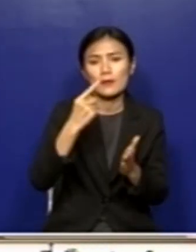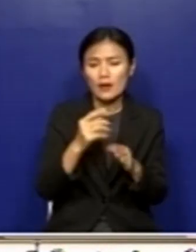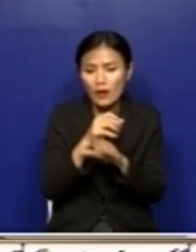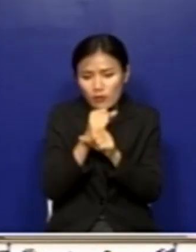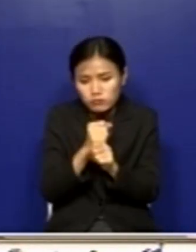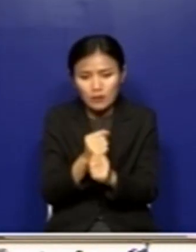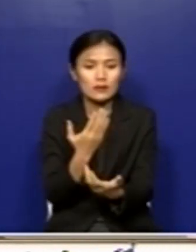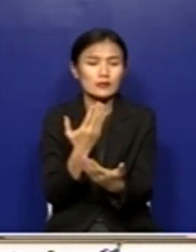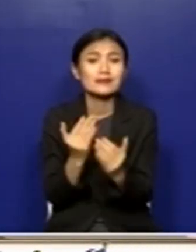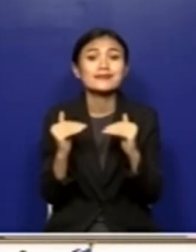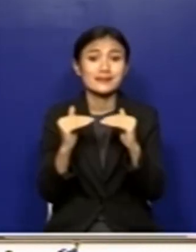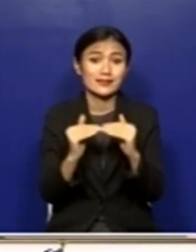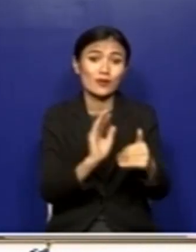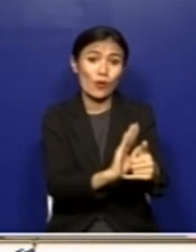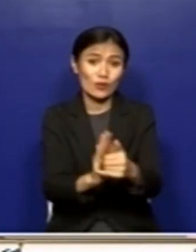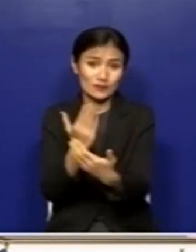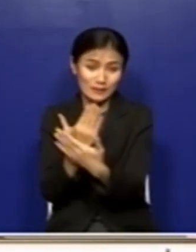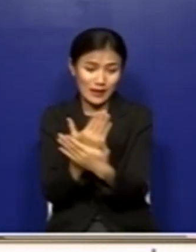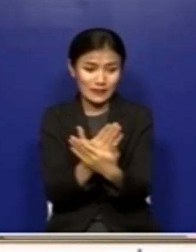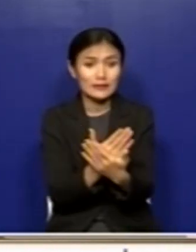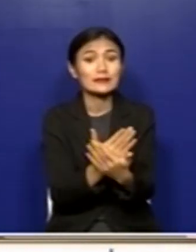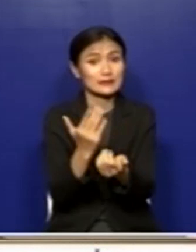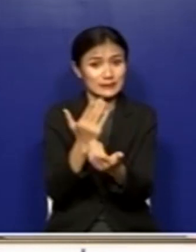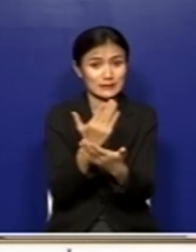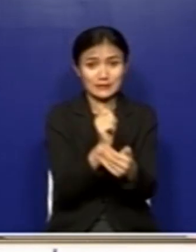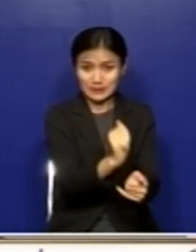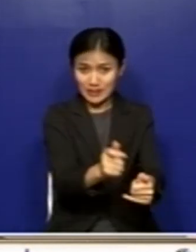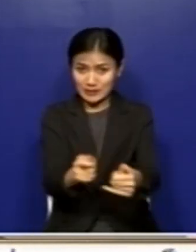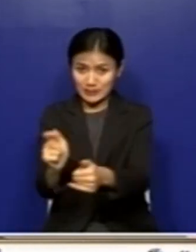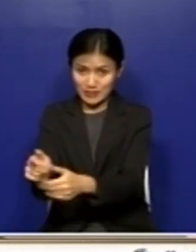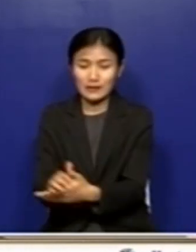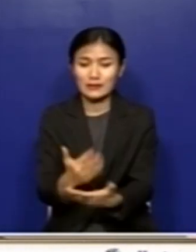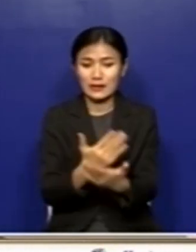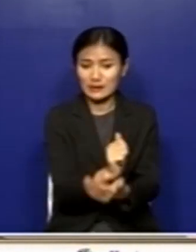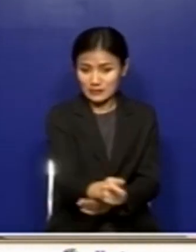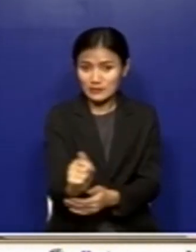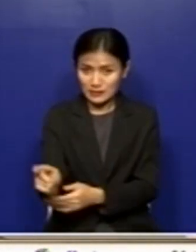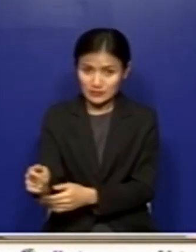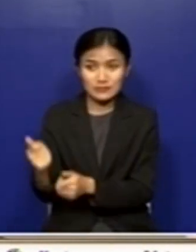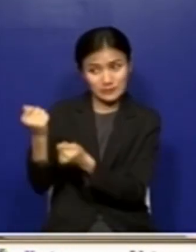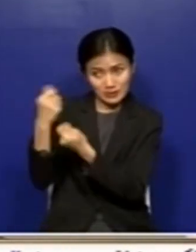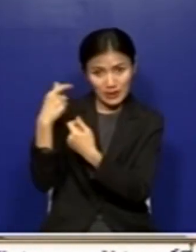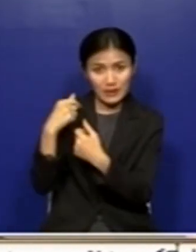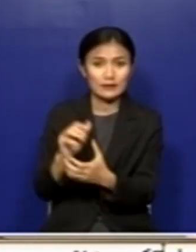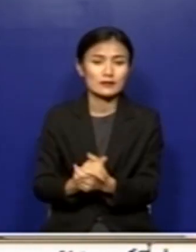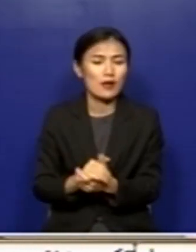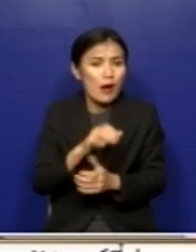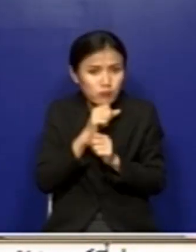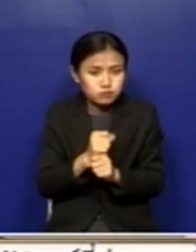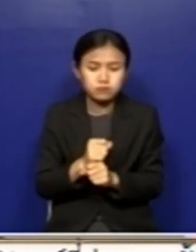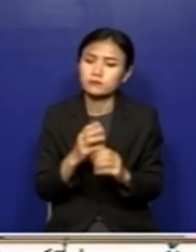แล้วก็ควรจะออกระเบียบให